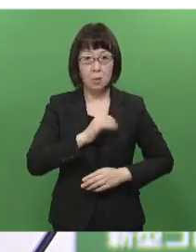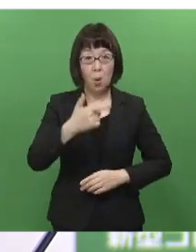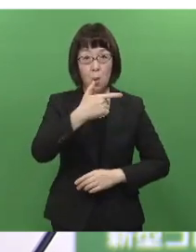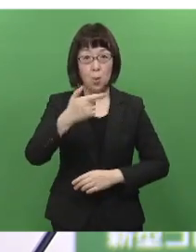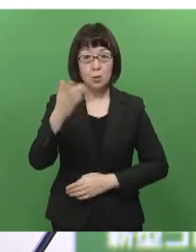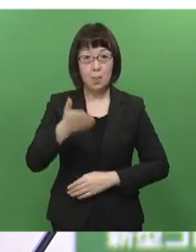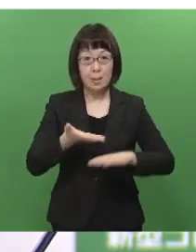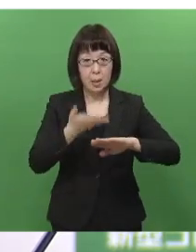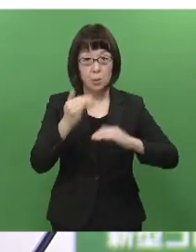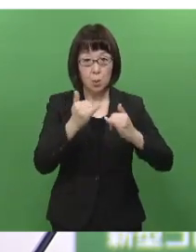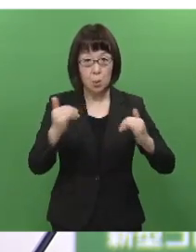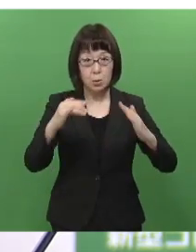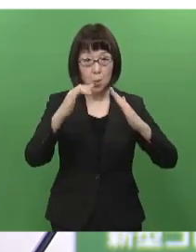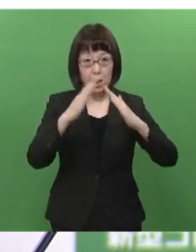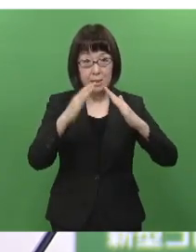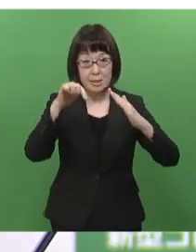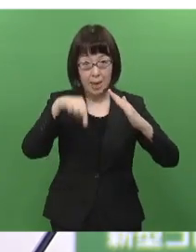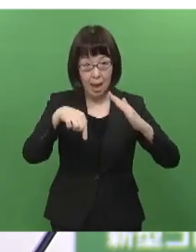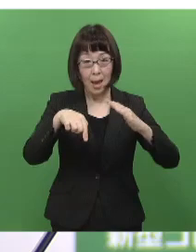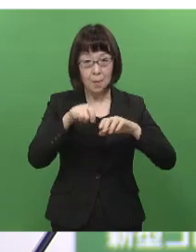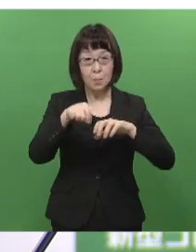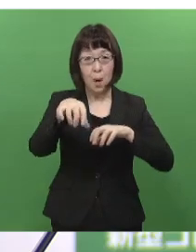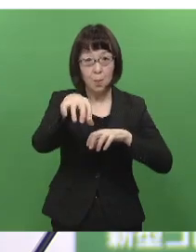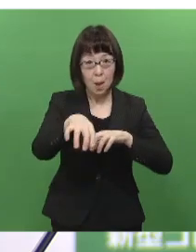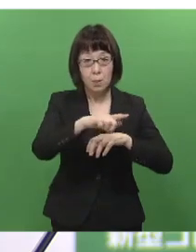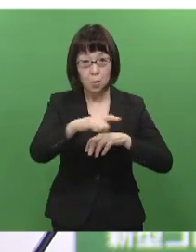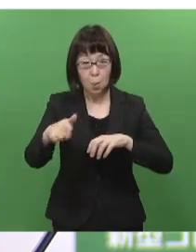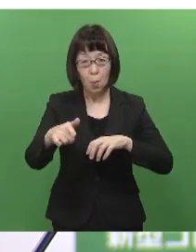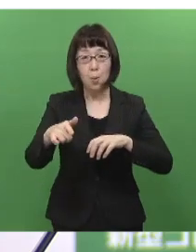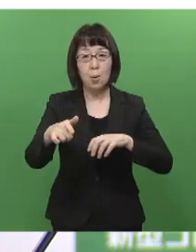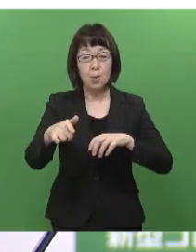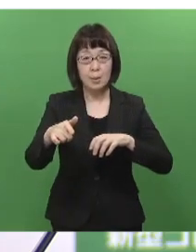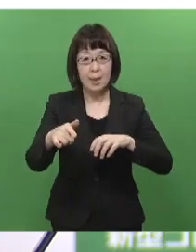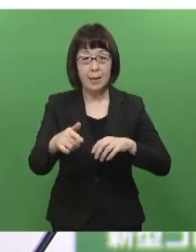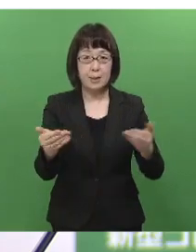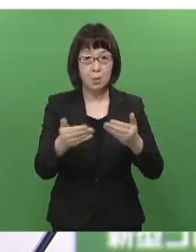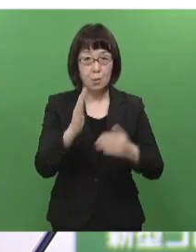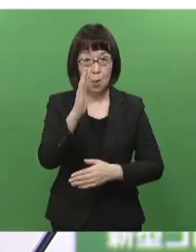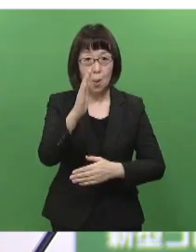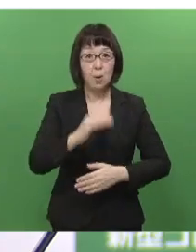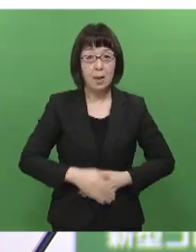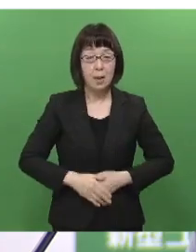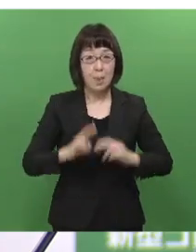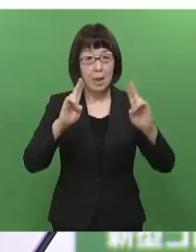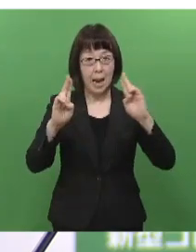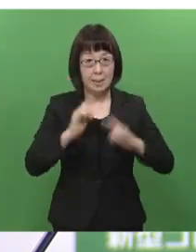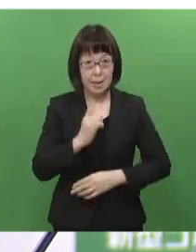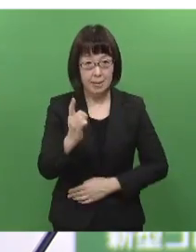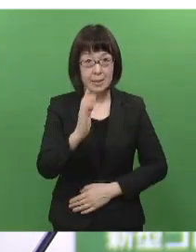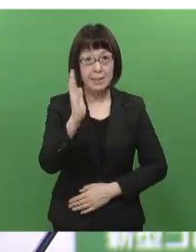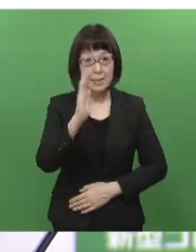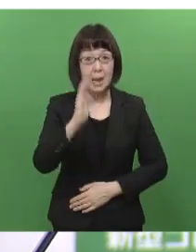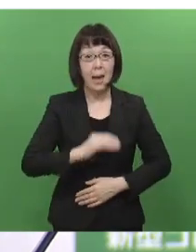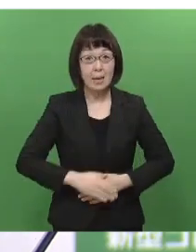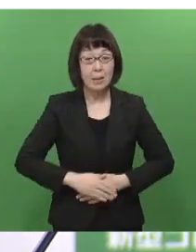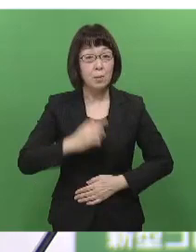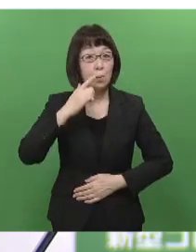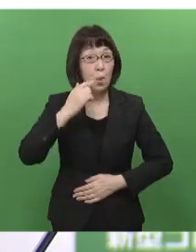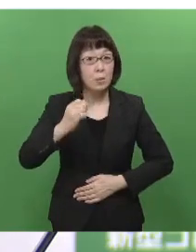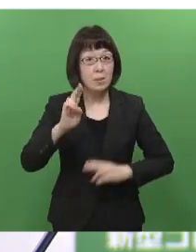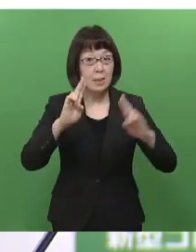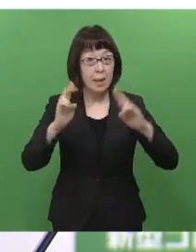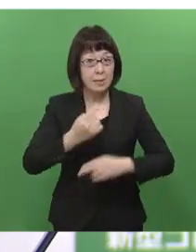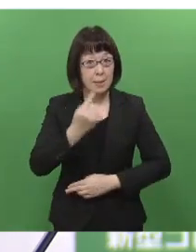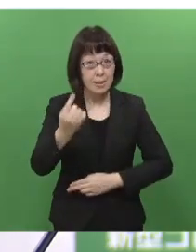してください。また出勤が必要となるそういう職場でもローテーションでの勤務をしていただいた